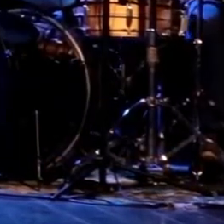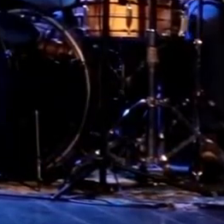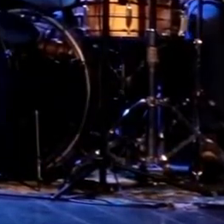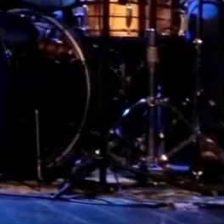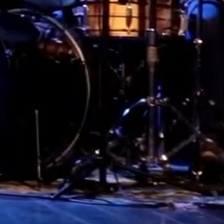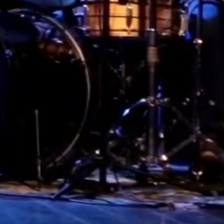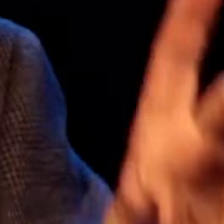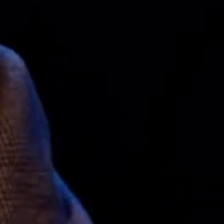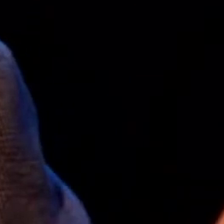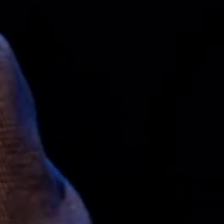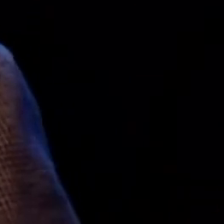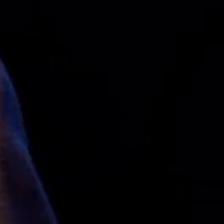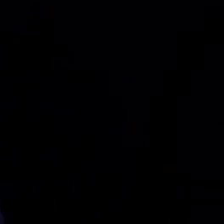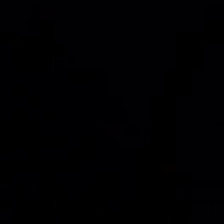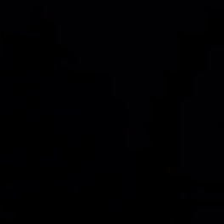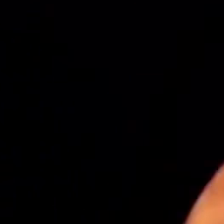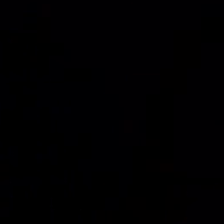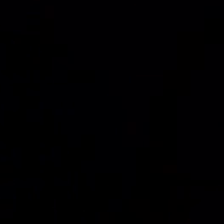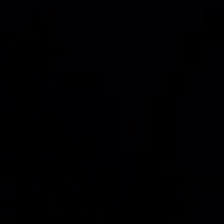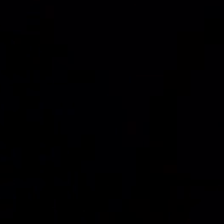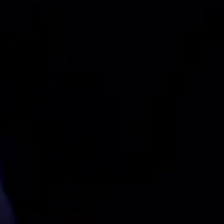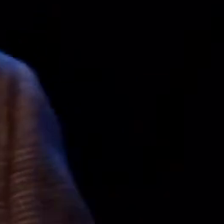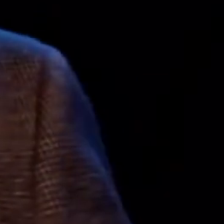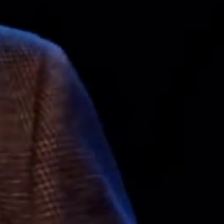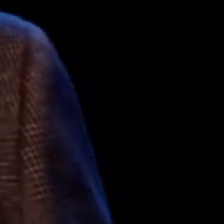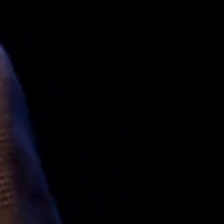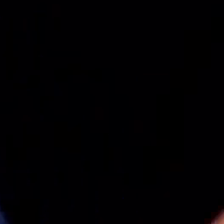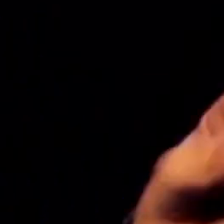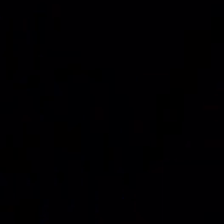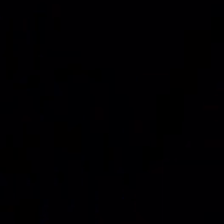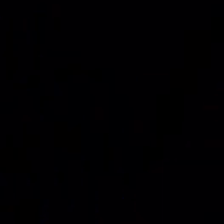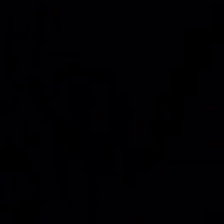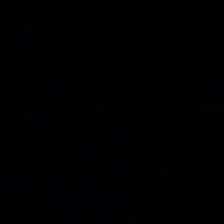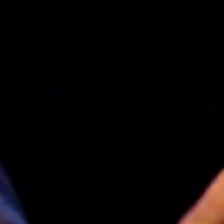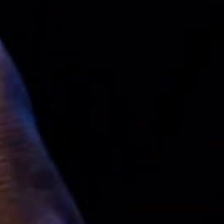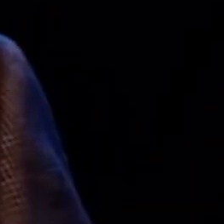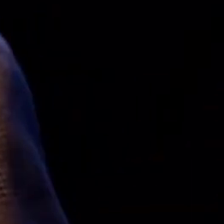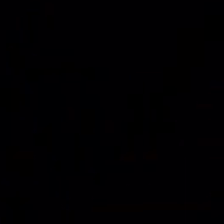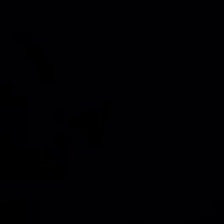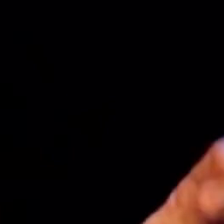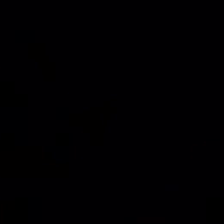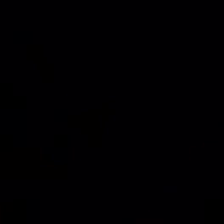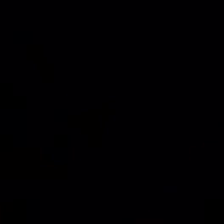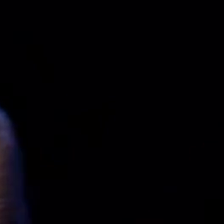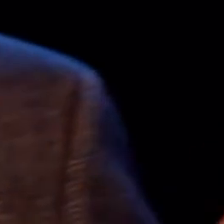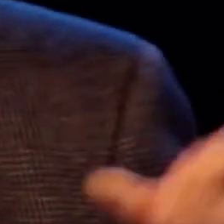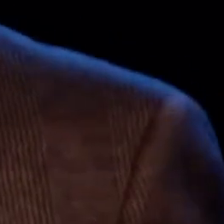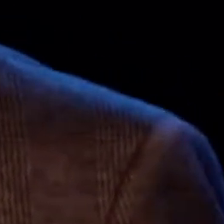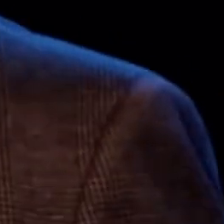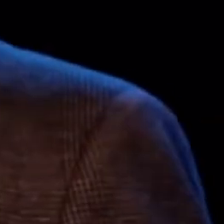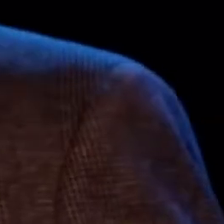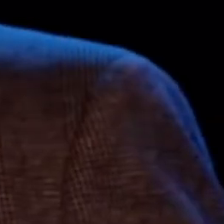No, no, no. Zola, zola, zola, zola, zola, guludidi.